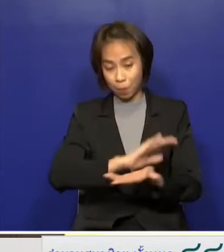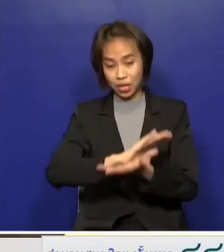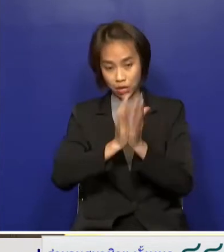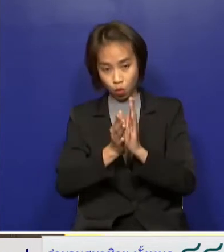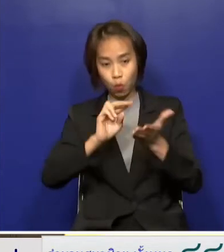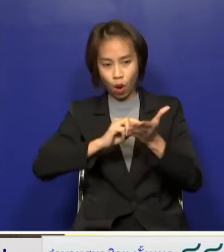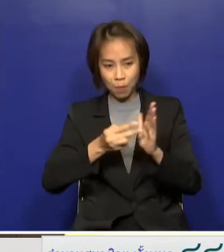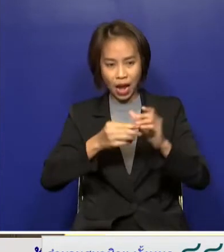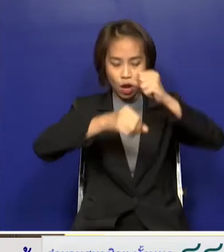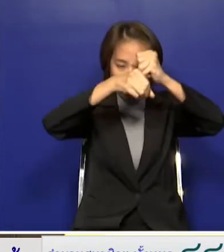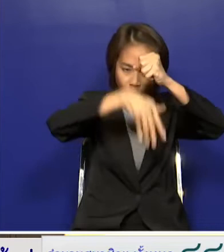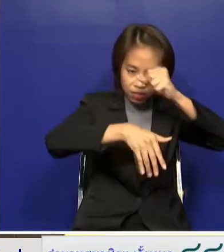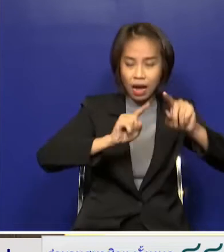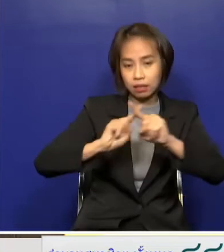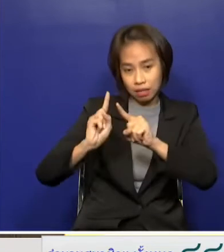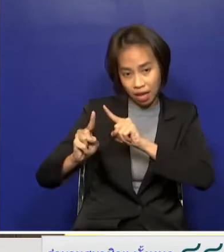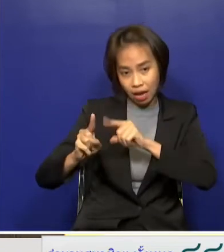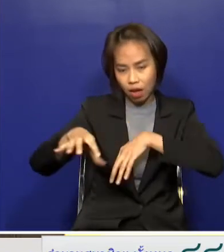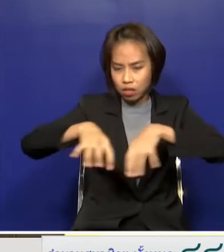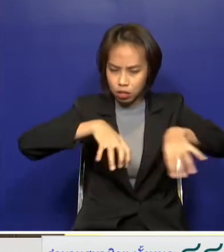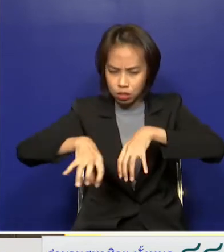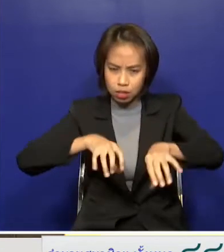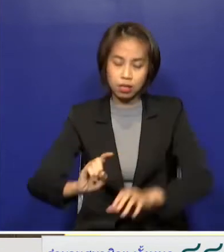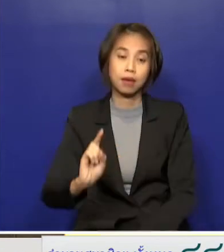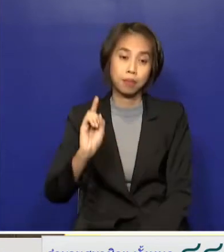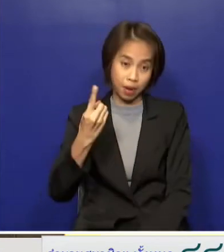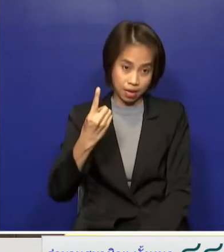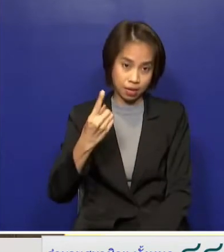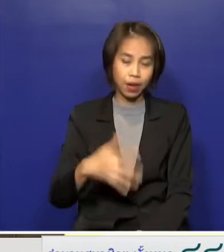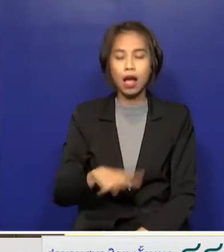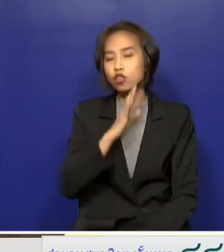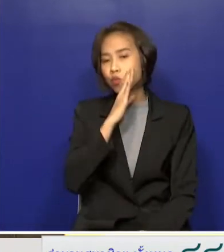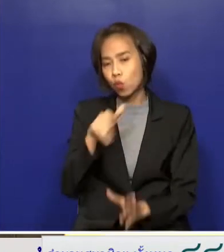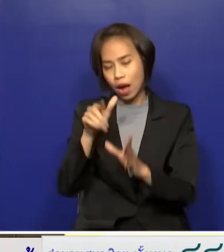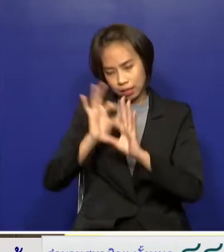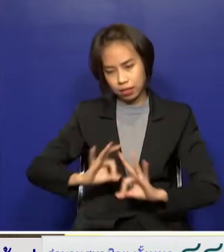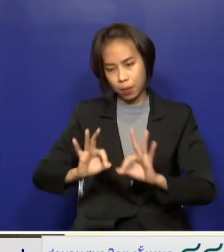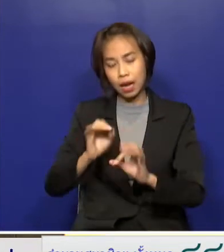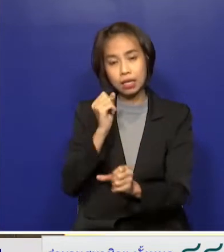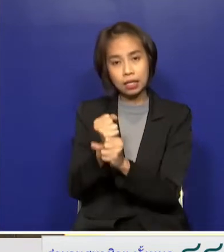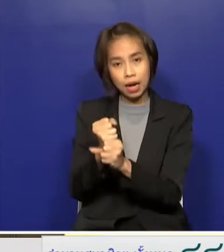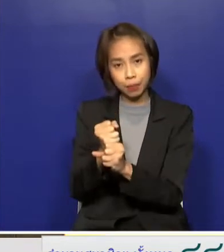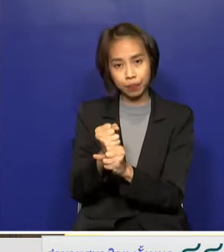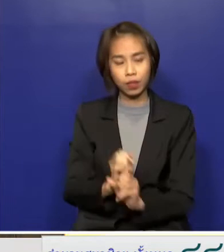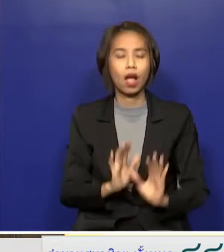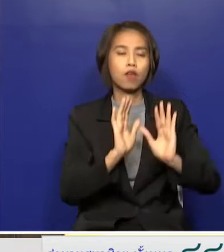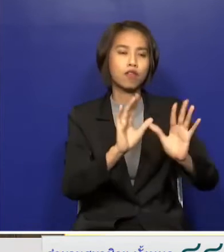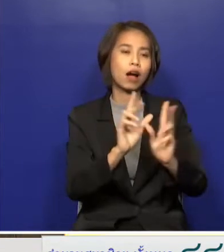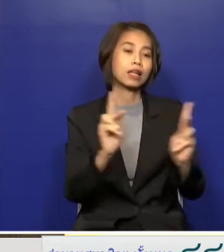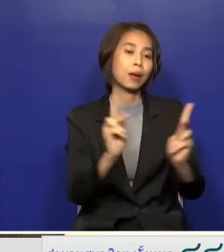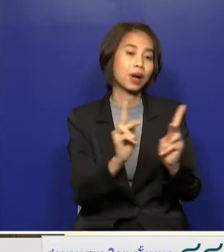ที่สำคัญที่ท่านควรจะทำนะครับท่านประธานครับฝากไปถึงท่านกรรมการปฏิรูปและก็ท่านสภา